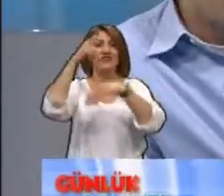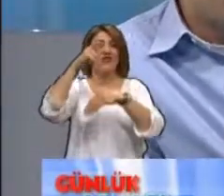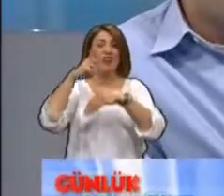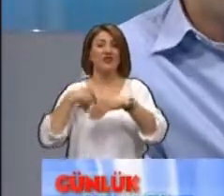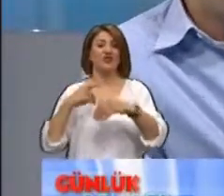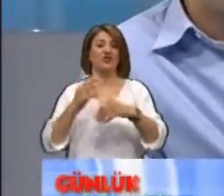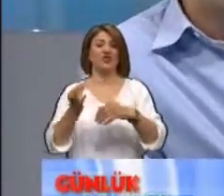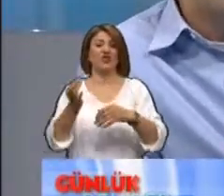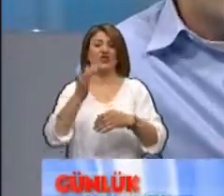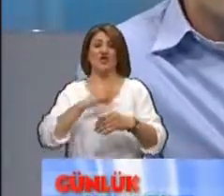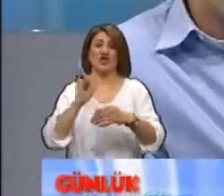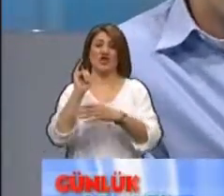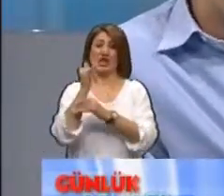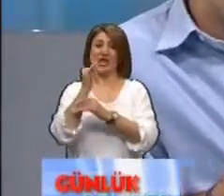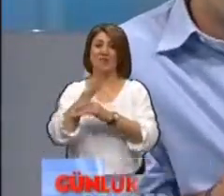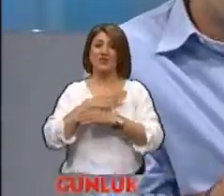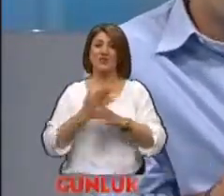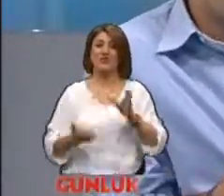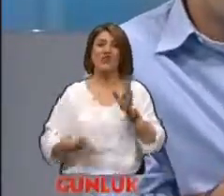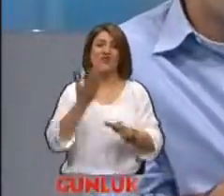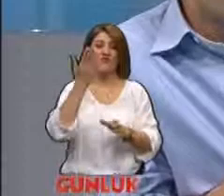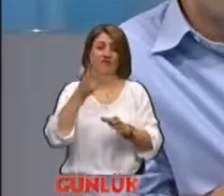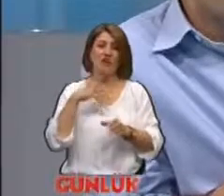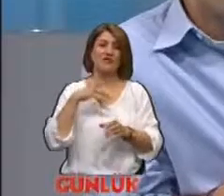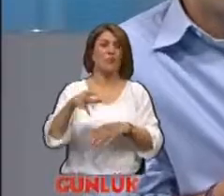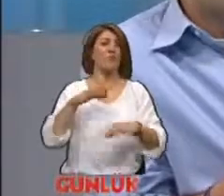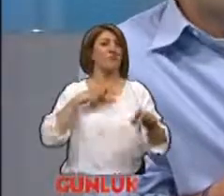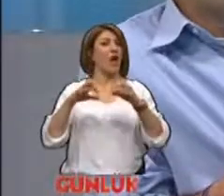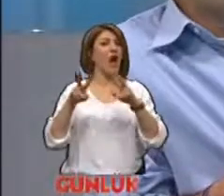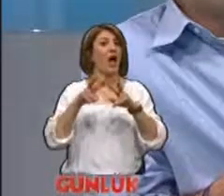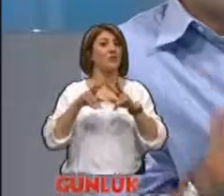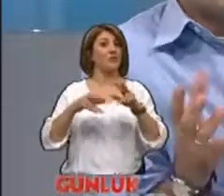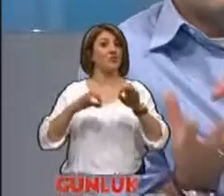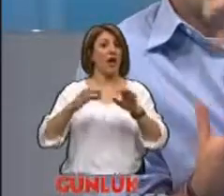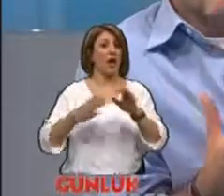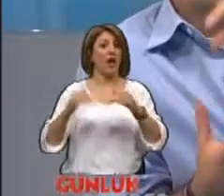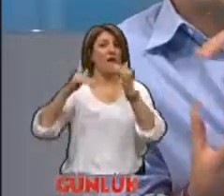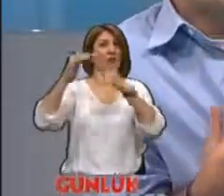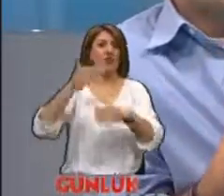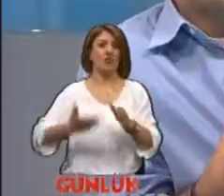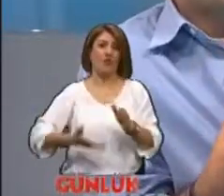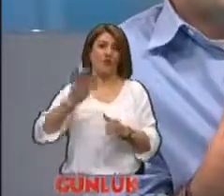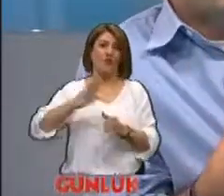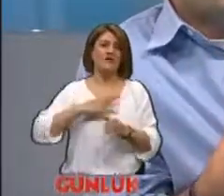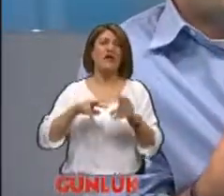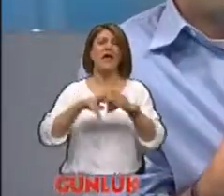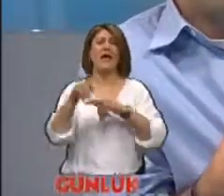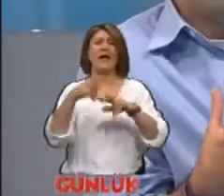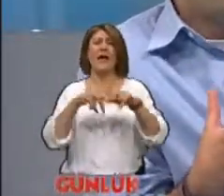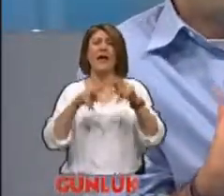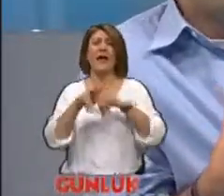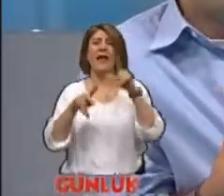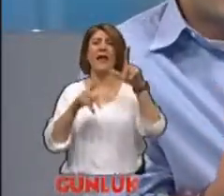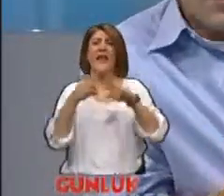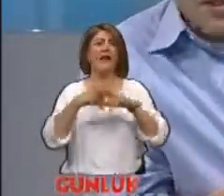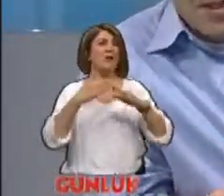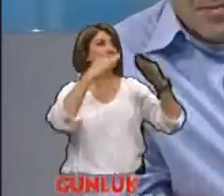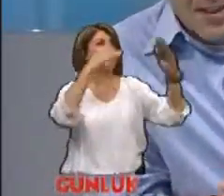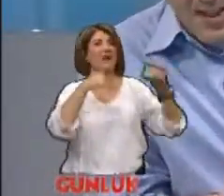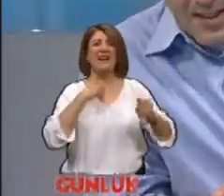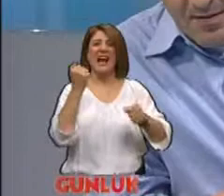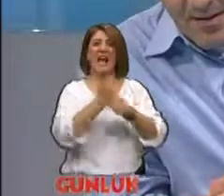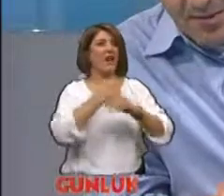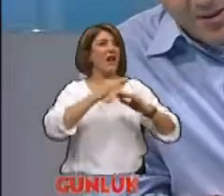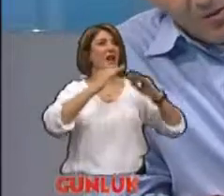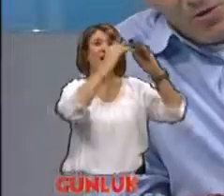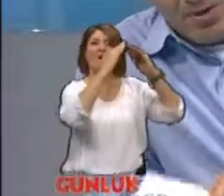doğal yeteneği. Hmm, doğru. Yani zaten sektörde çok fazla müteahhiti vardır. Evet. Ama kendileri o yaylaları, evler yaparlar, şeylere, doğru, kayalıkları bilmem ne.